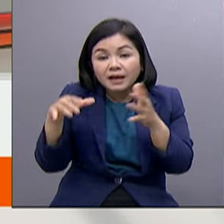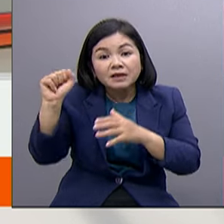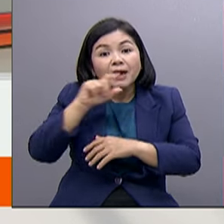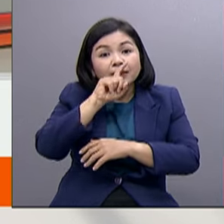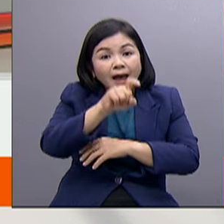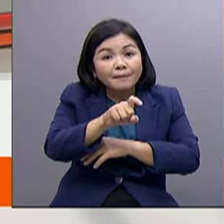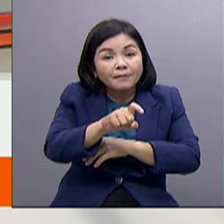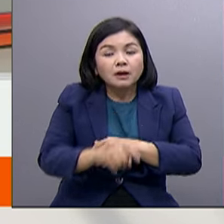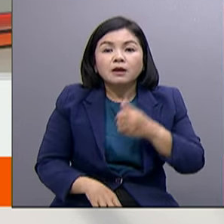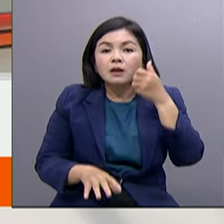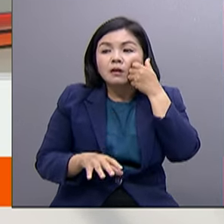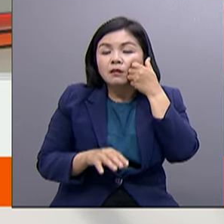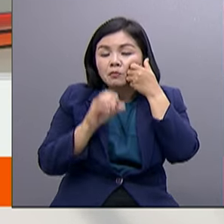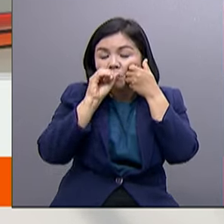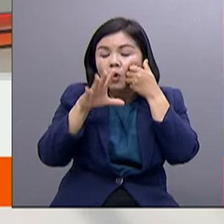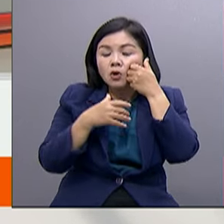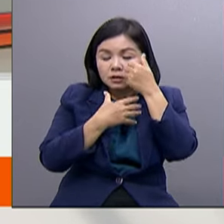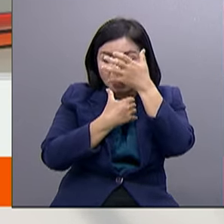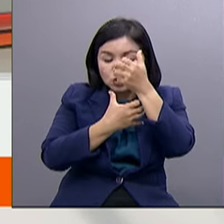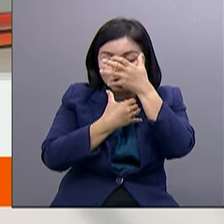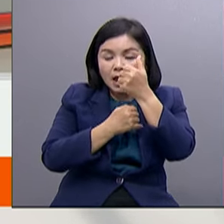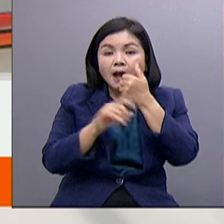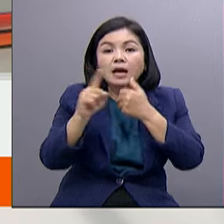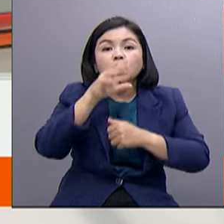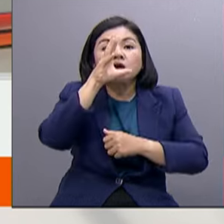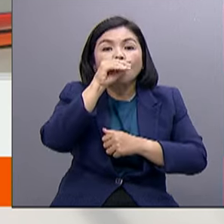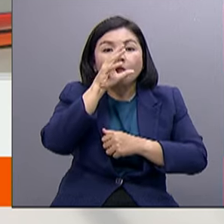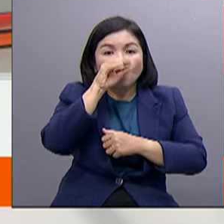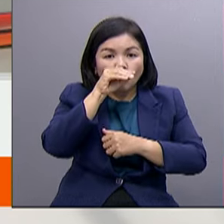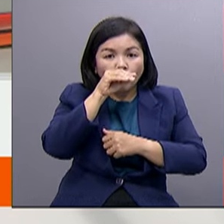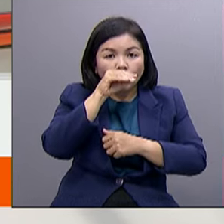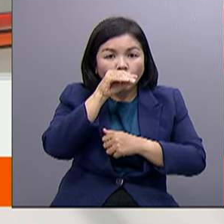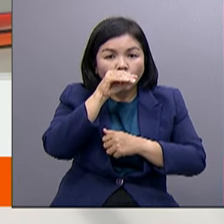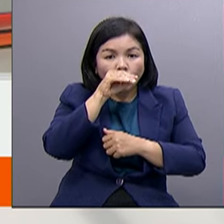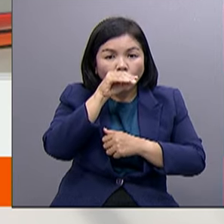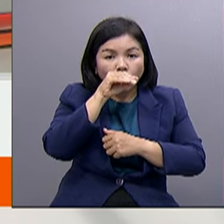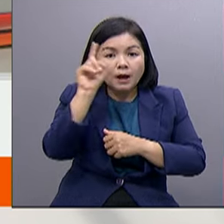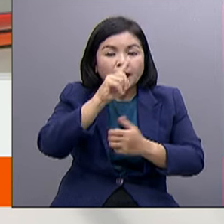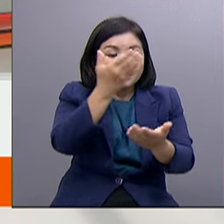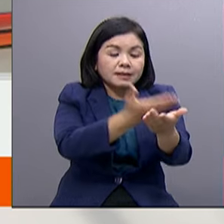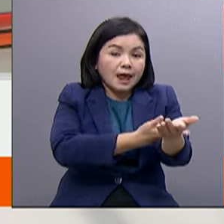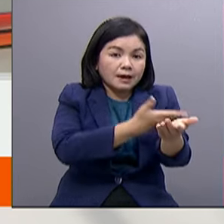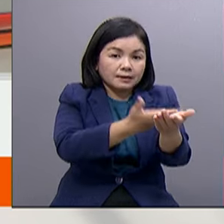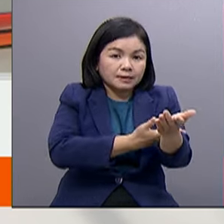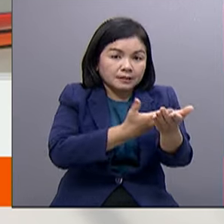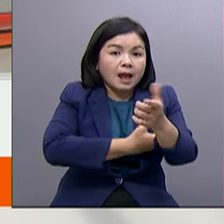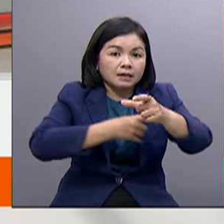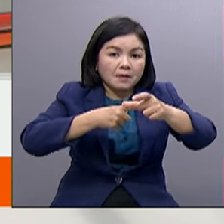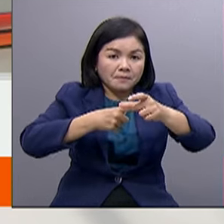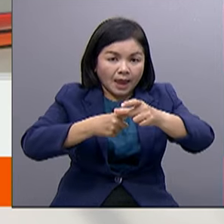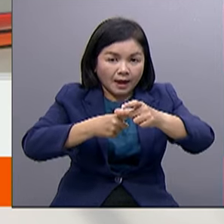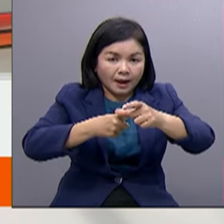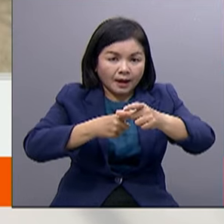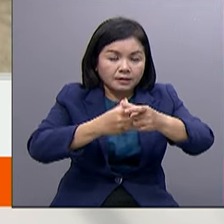จริงๆมันน่าสนใจเมื่อกี้ที่ทางรายการพูดแล้วครับว่าสลากกินแบ่งเนี่ยอาจจะถูกมอง